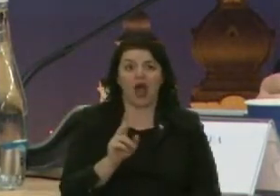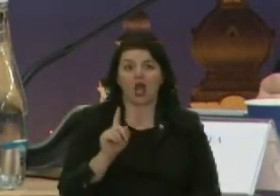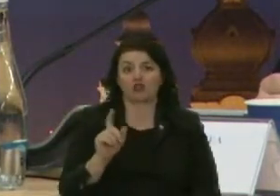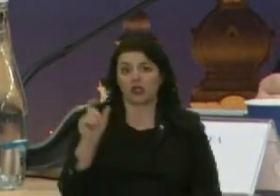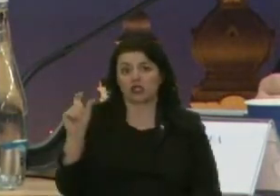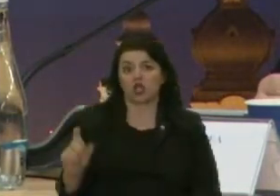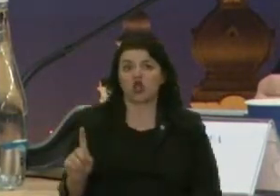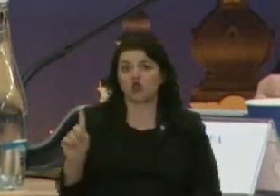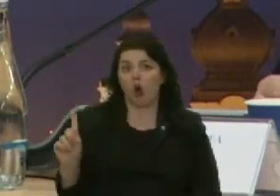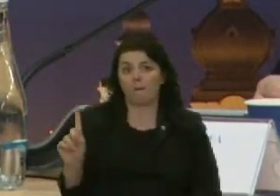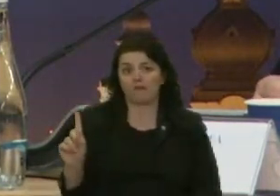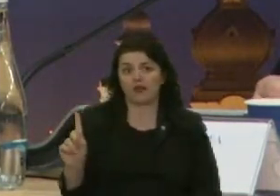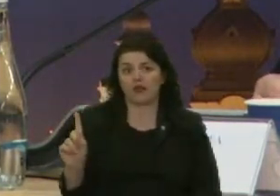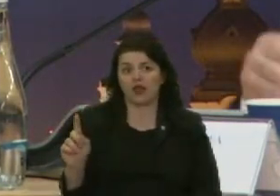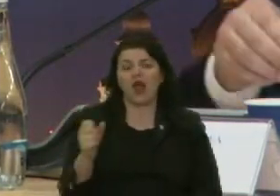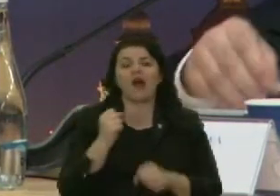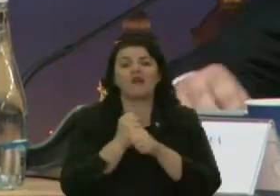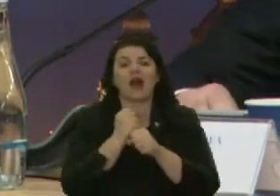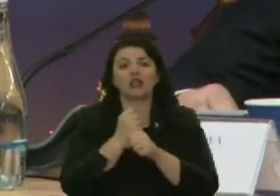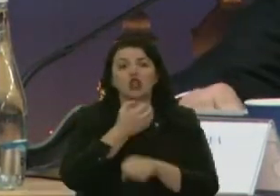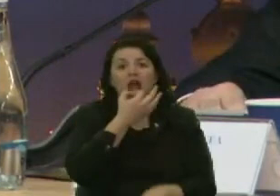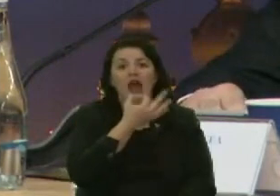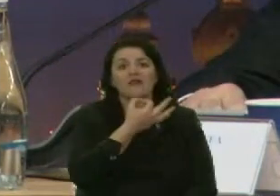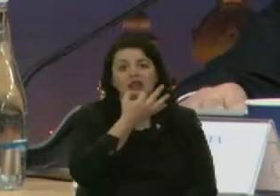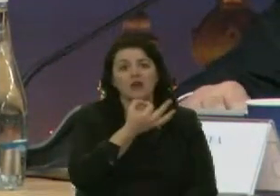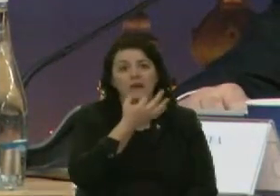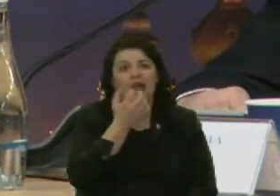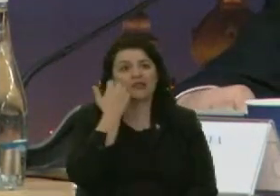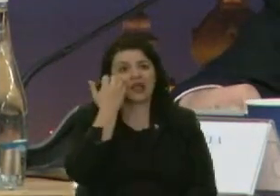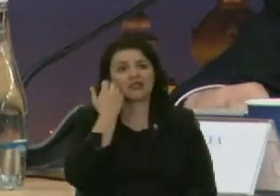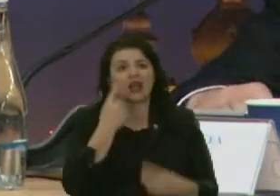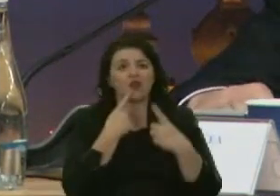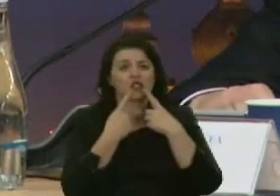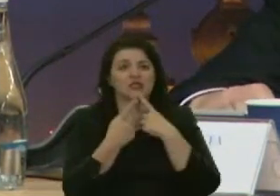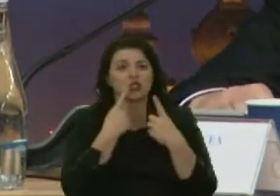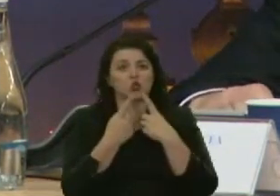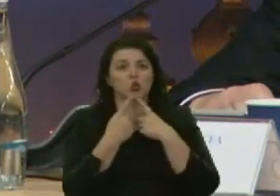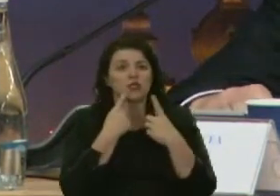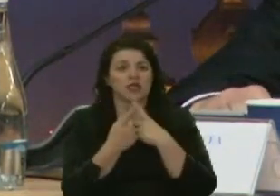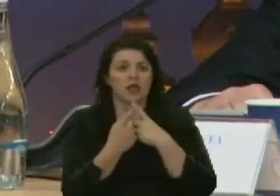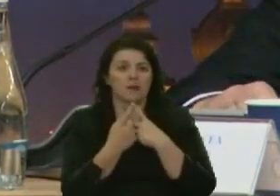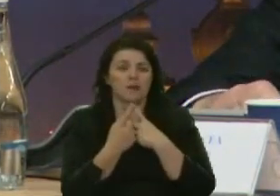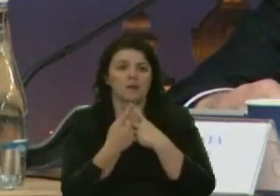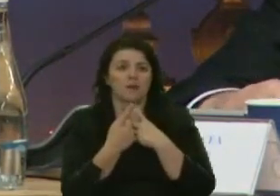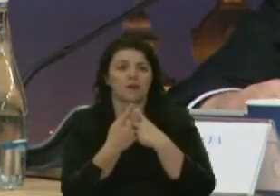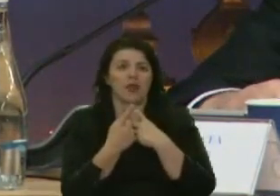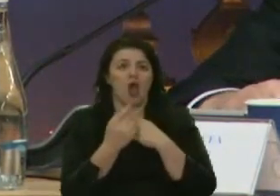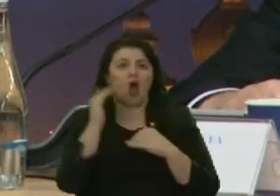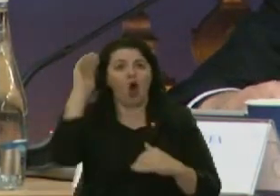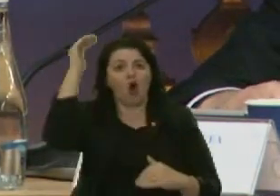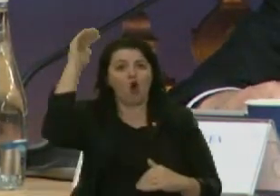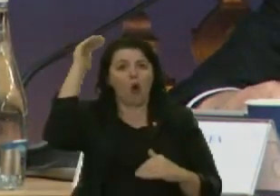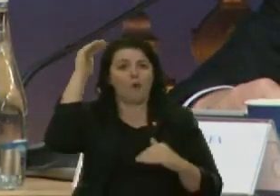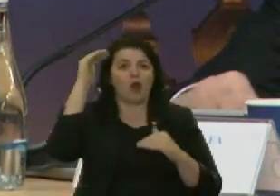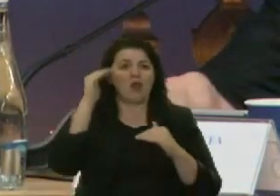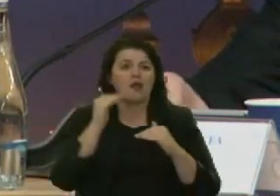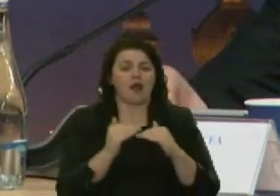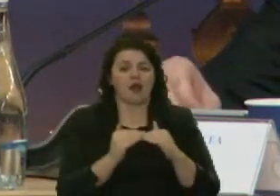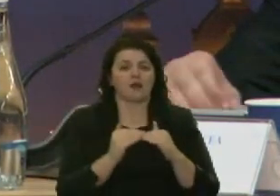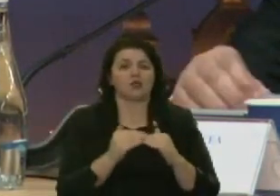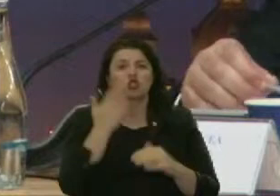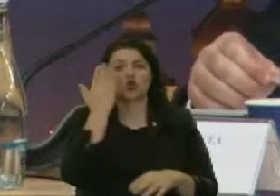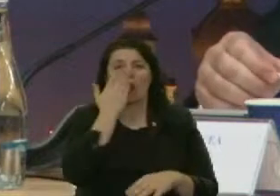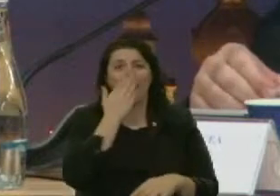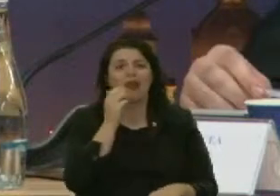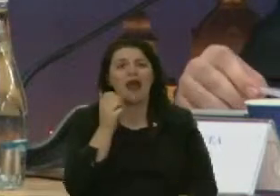domn face afirmații Când a fost în discuție coborârea de pe soclu a Grupului Școlar școlar